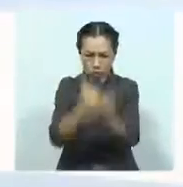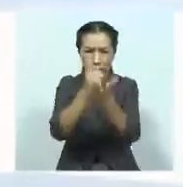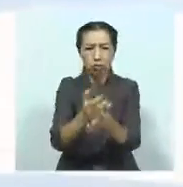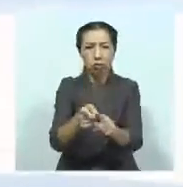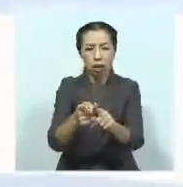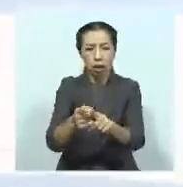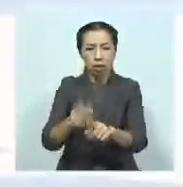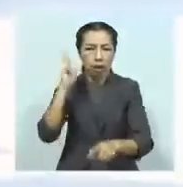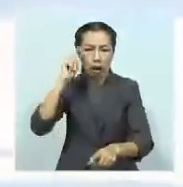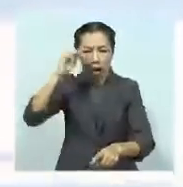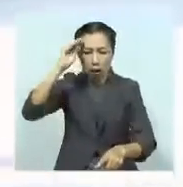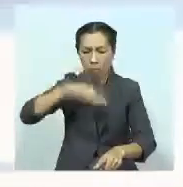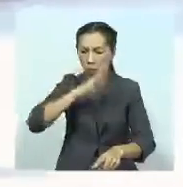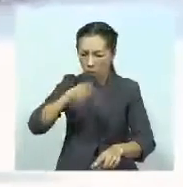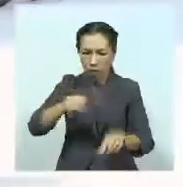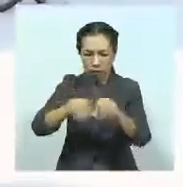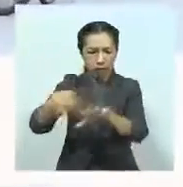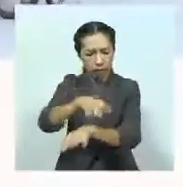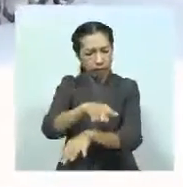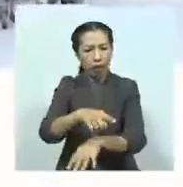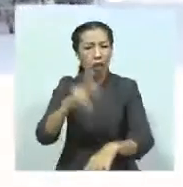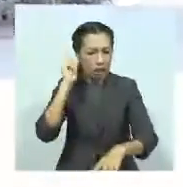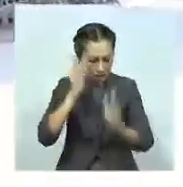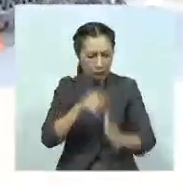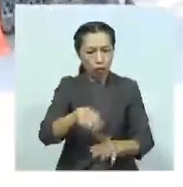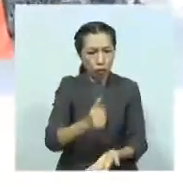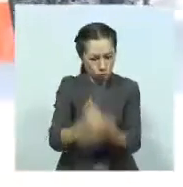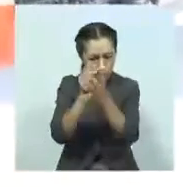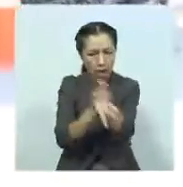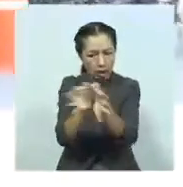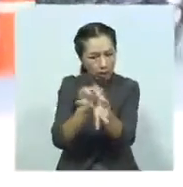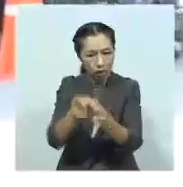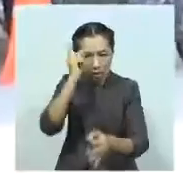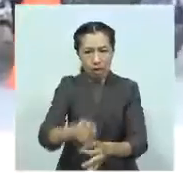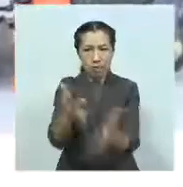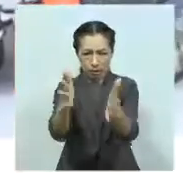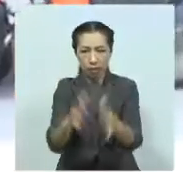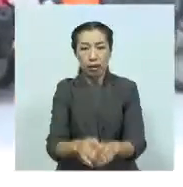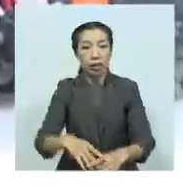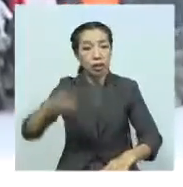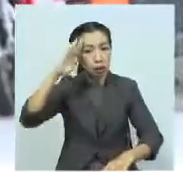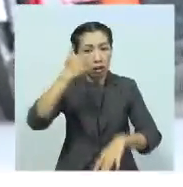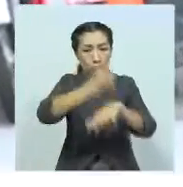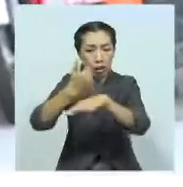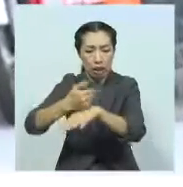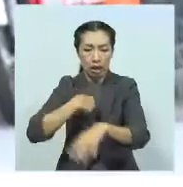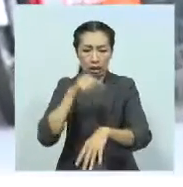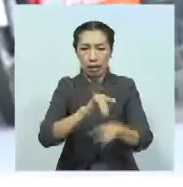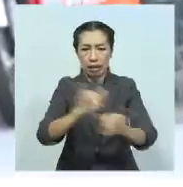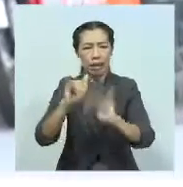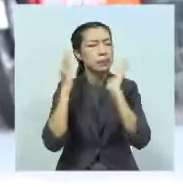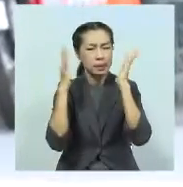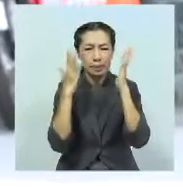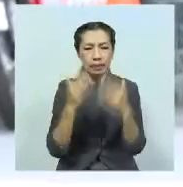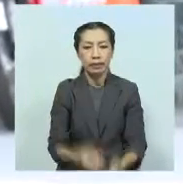ที่เกิดขึ้นนะคะแก้ข่าวให้ว่าไม่มียืนยันว่าไม่มีส่วนเกี่ยวข้องกับเรื่องการแต่งตั้งยกย้ายนายทหารแน่นอนค่ะ